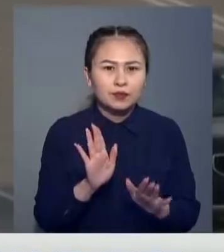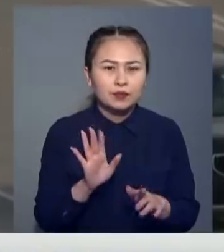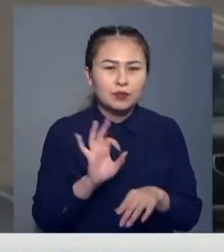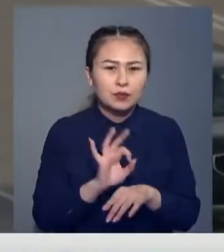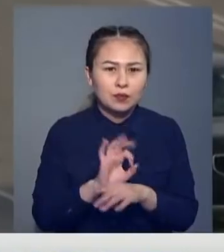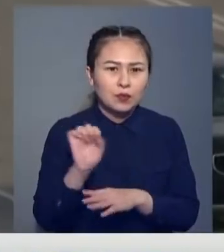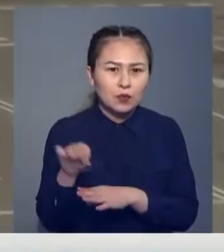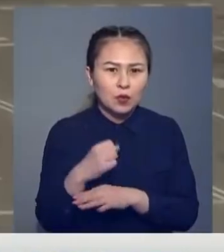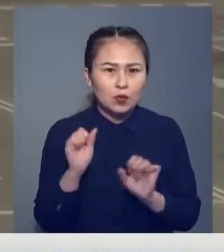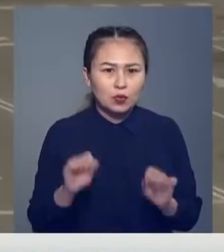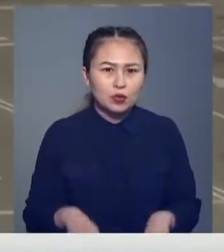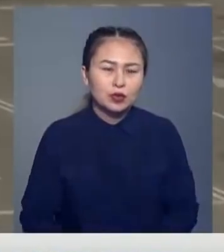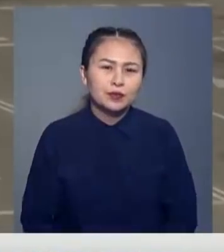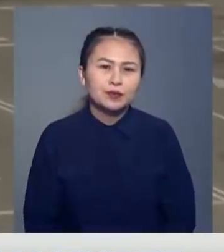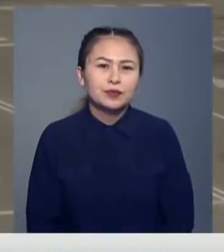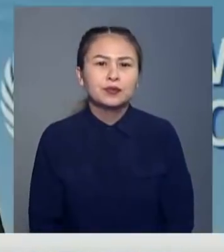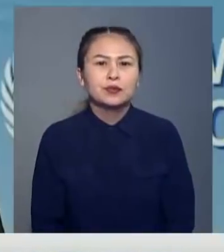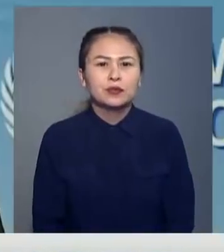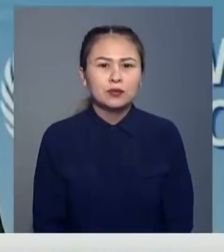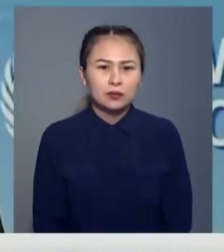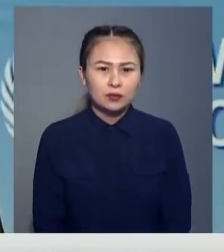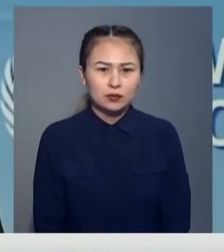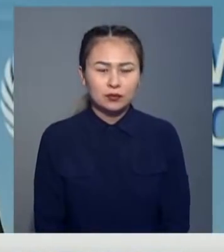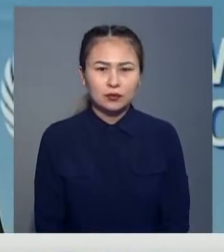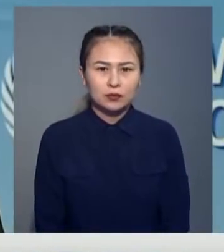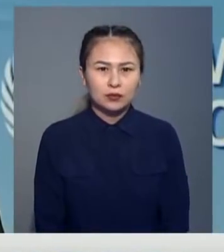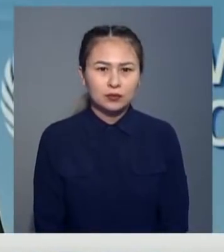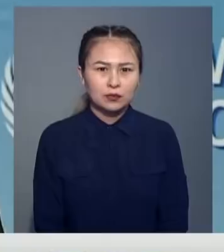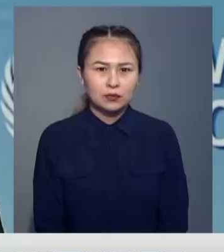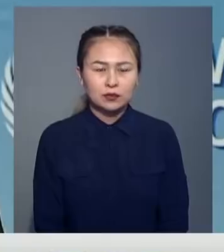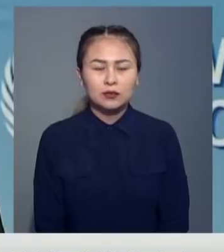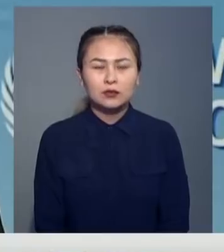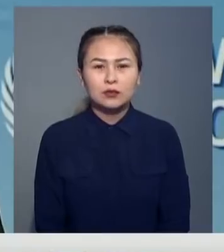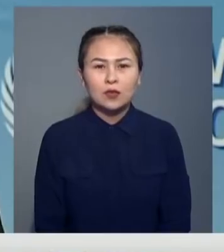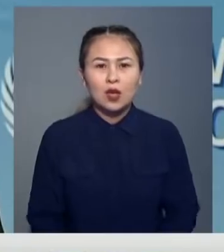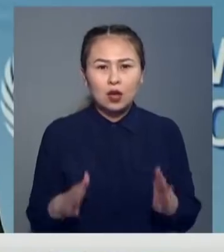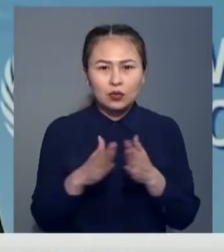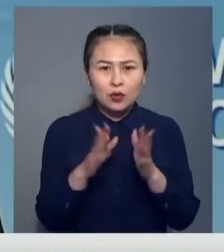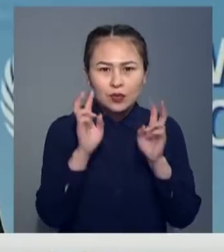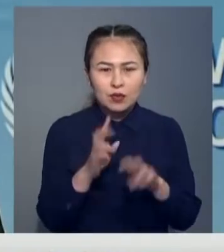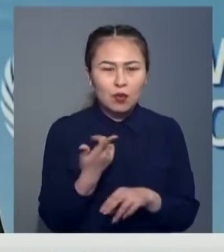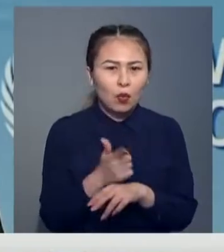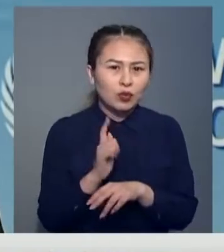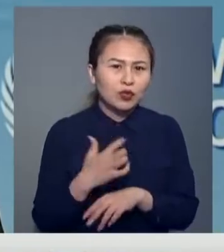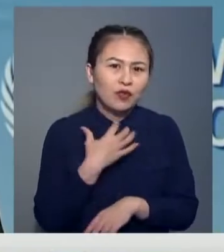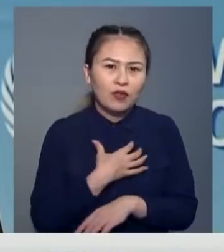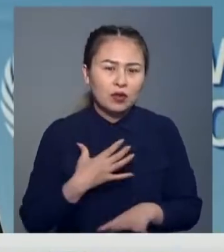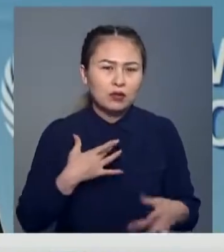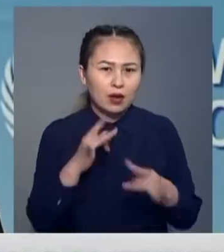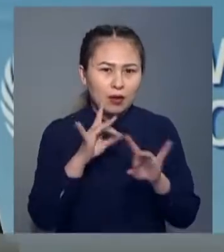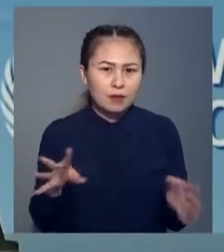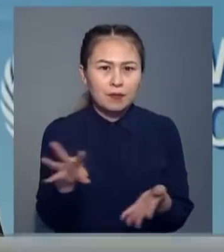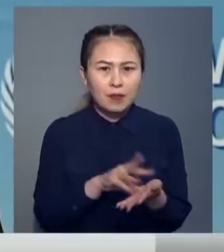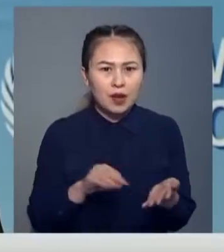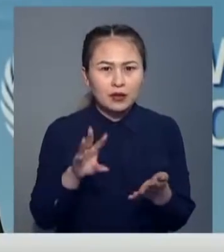жаман ауруды жеңу мүмкін болады. Stay at home. Үйде отырудың маңыздылығын тағы бір рет қайталағым